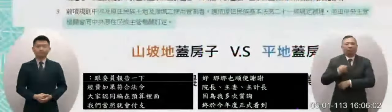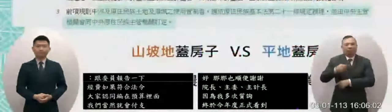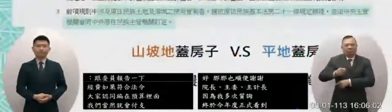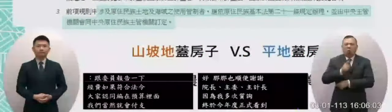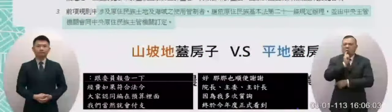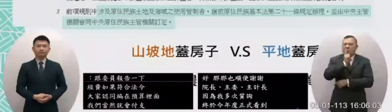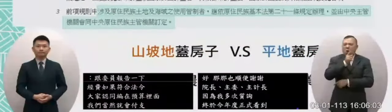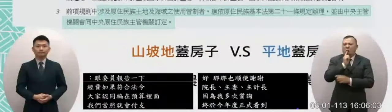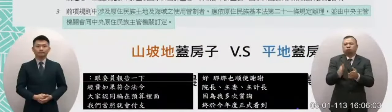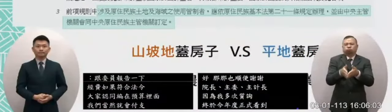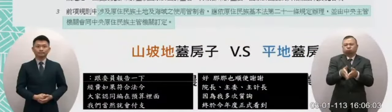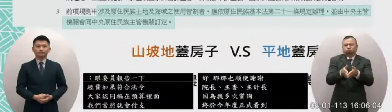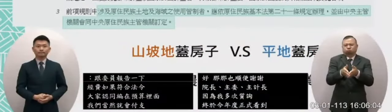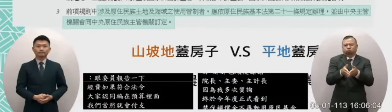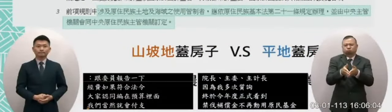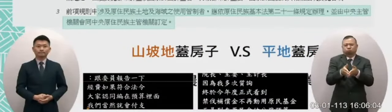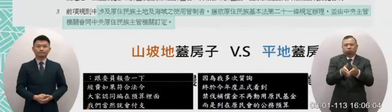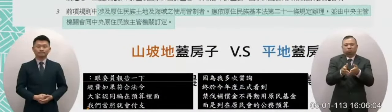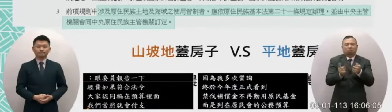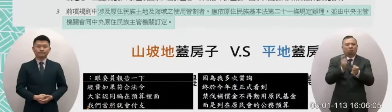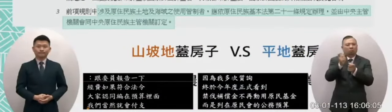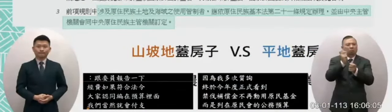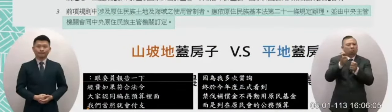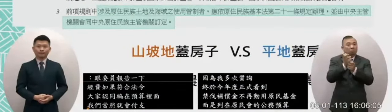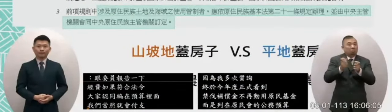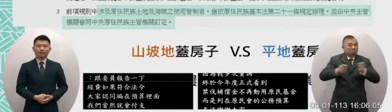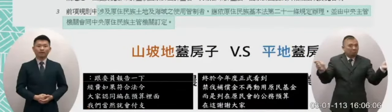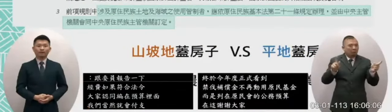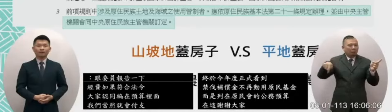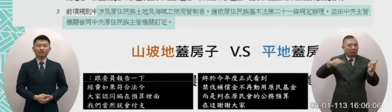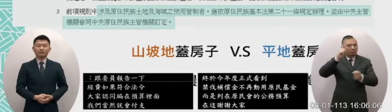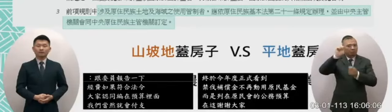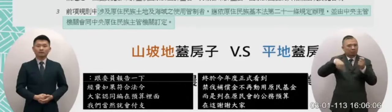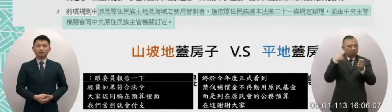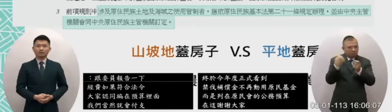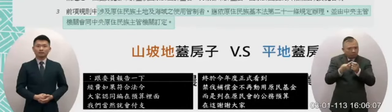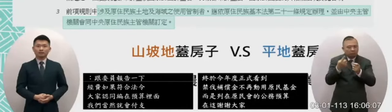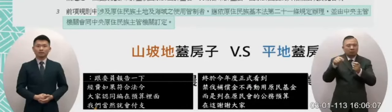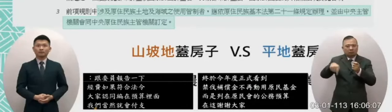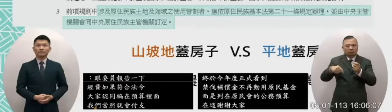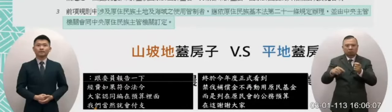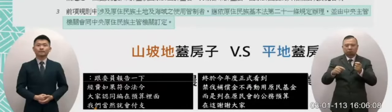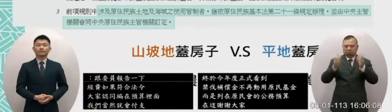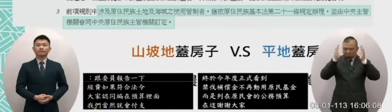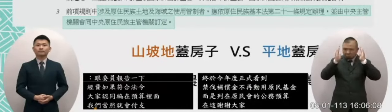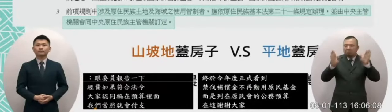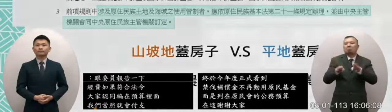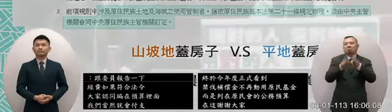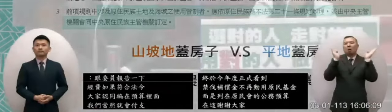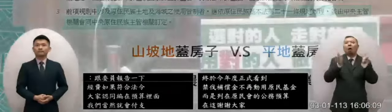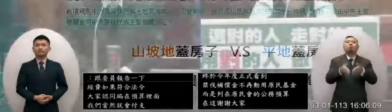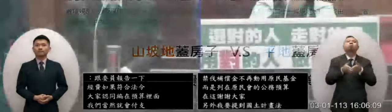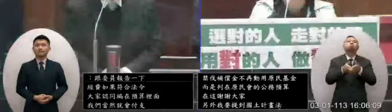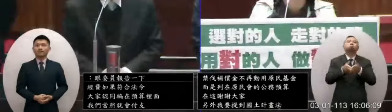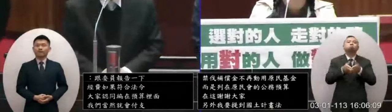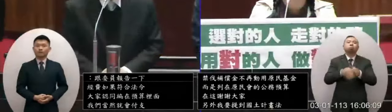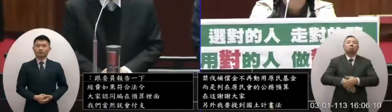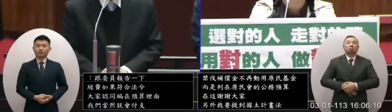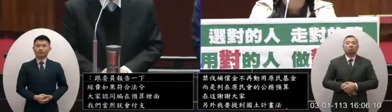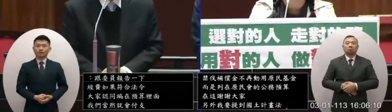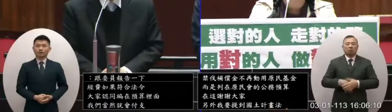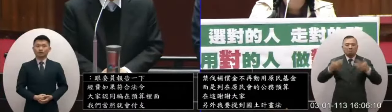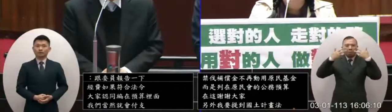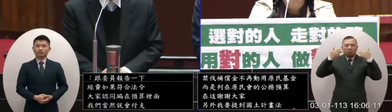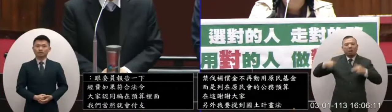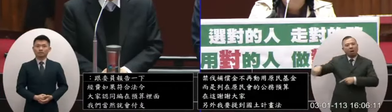年，终于明年四月要正式上路，原住民很期待很期待，因为终于有人正视我